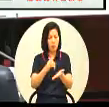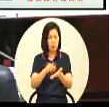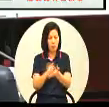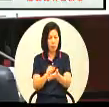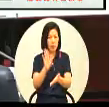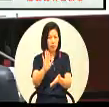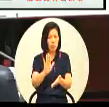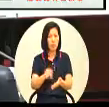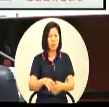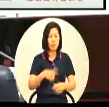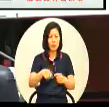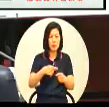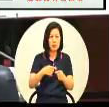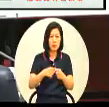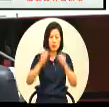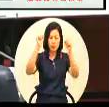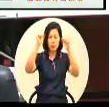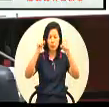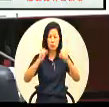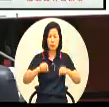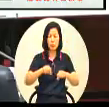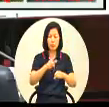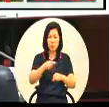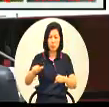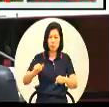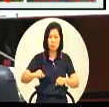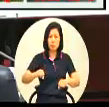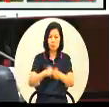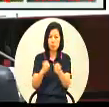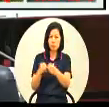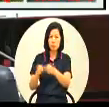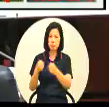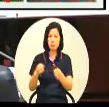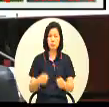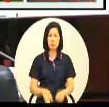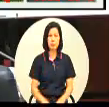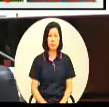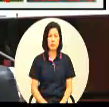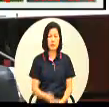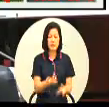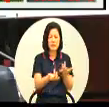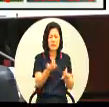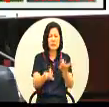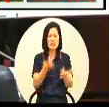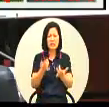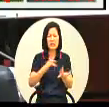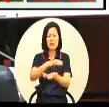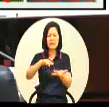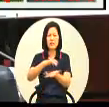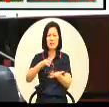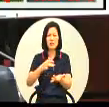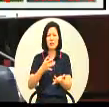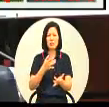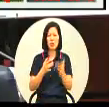年呢，我们的运动器材已经坏去啊。杂草丛生，枯树一堆。